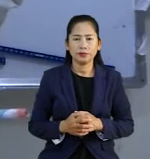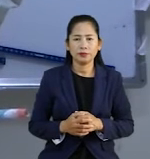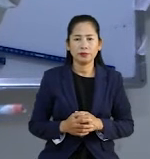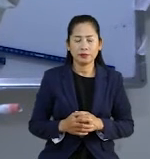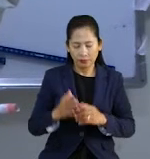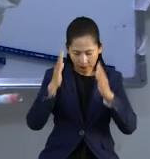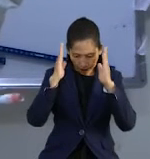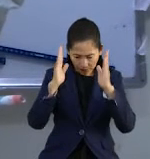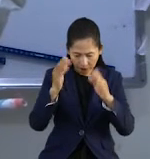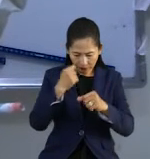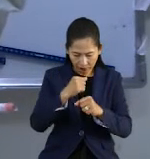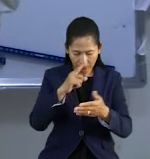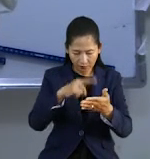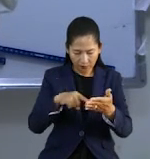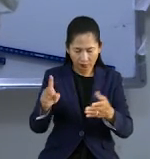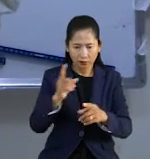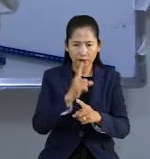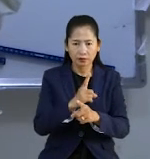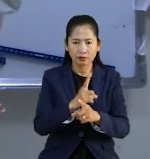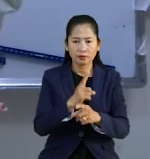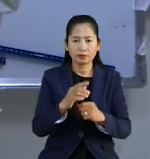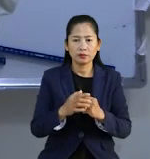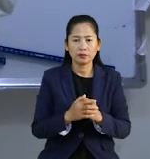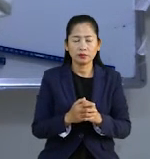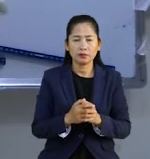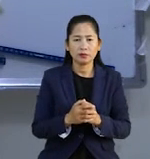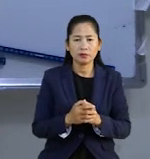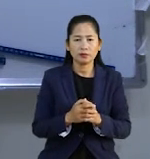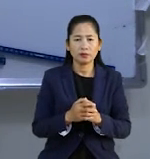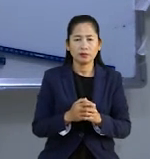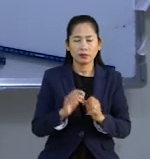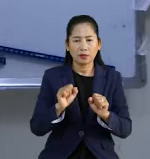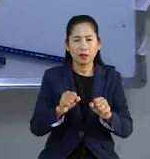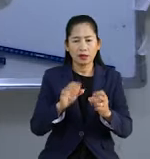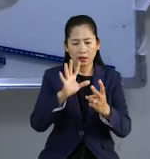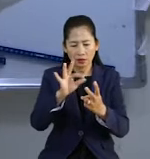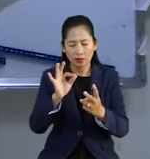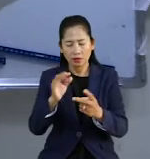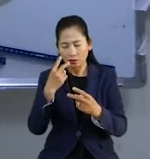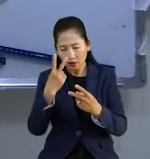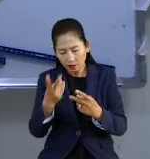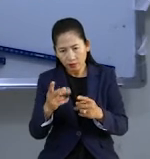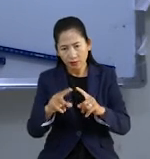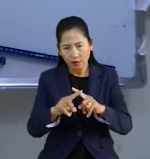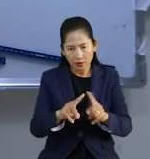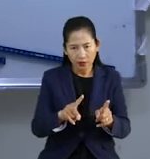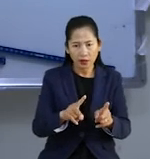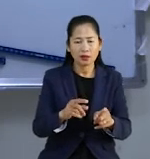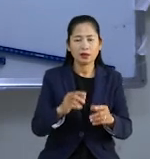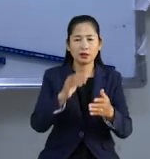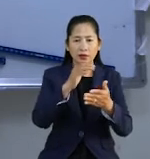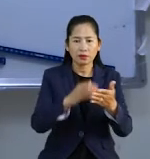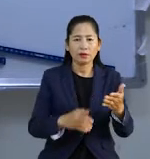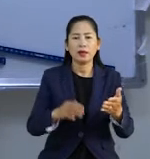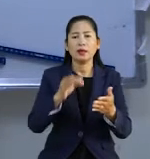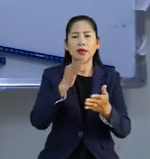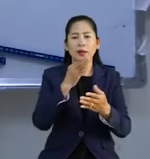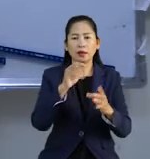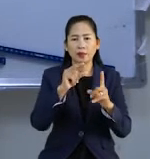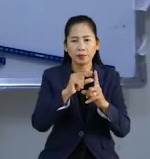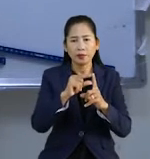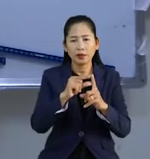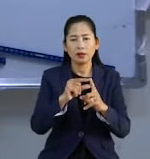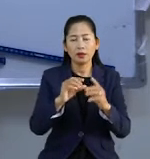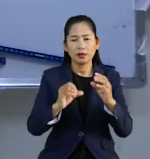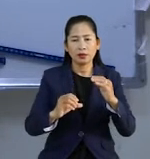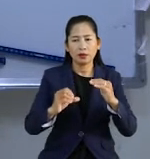បាទចិត្តទុកដាក់ធ្វើកំណែបានត្រូវឡើងវិញកូនកូនជួនកាលកូនអាចរកដែរឃើញដែរប៉ុន្តែវាខ្វះពាក្យណាឬ